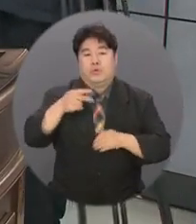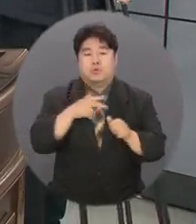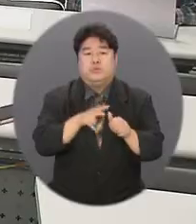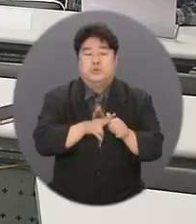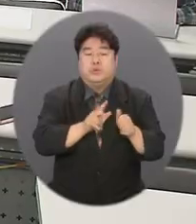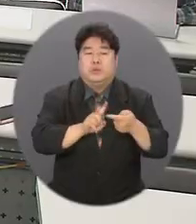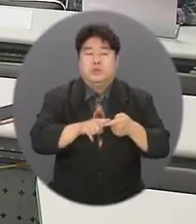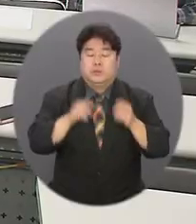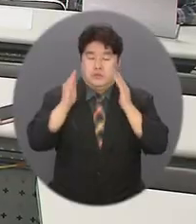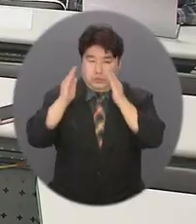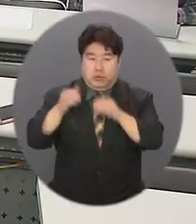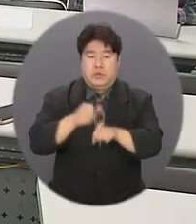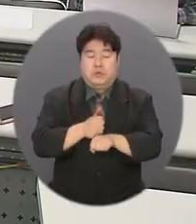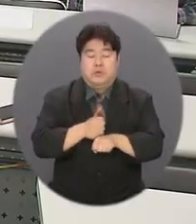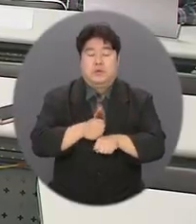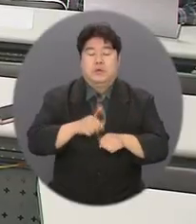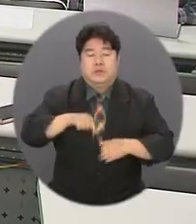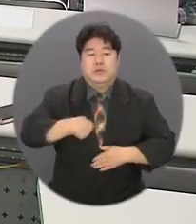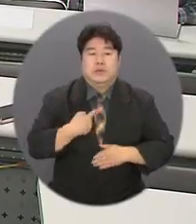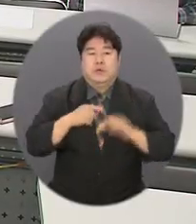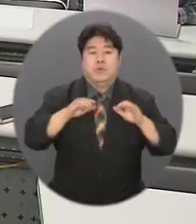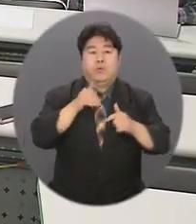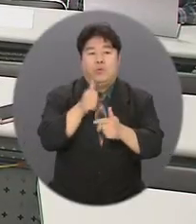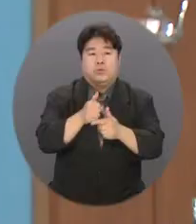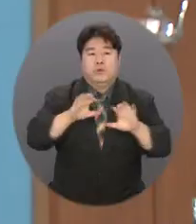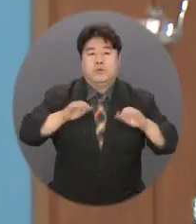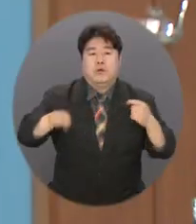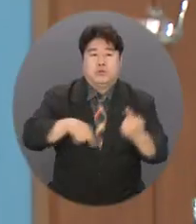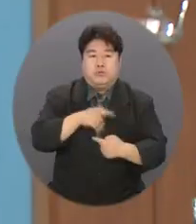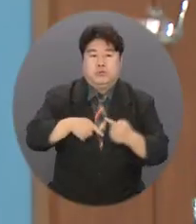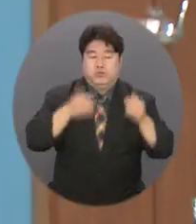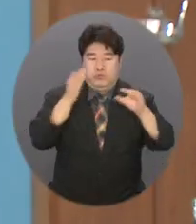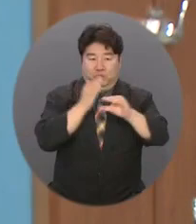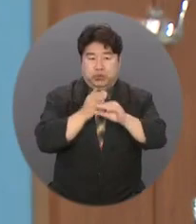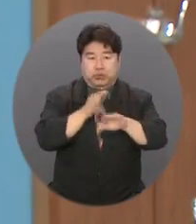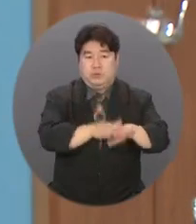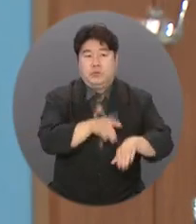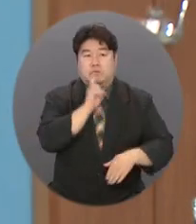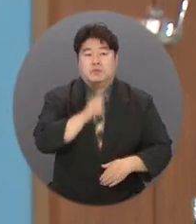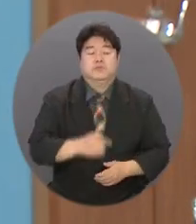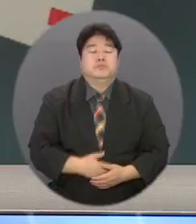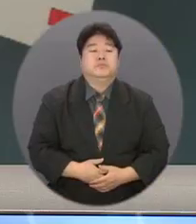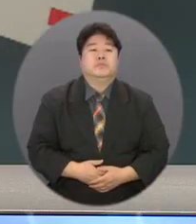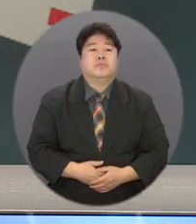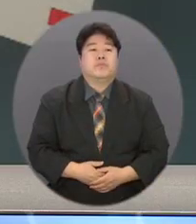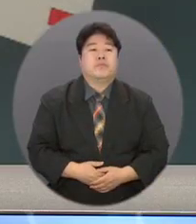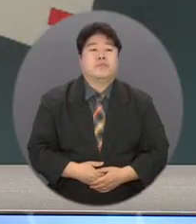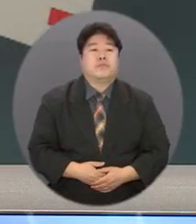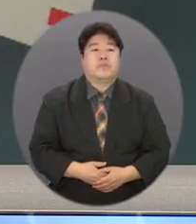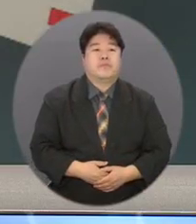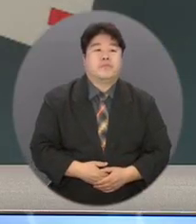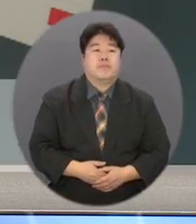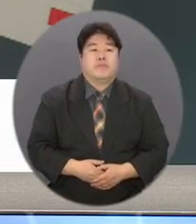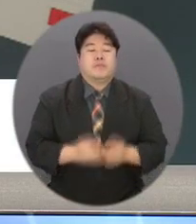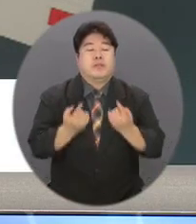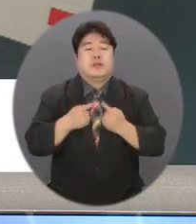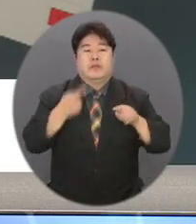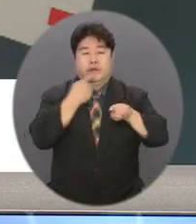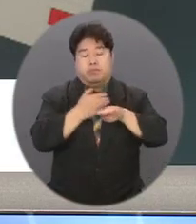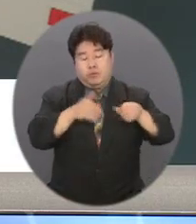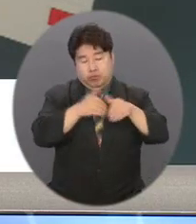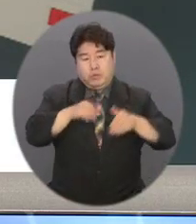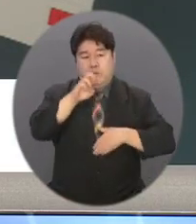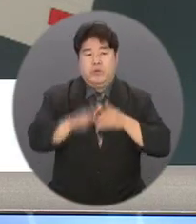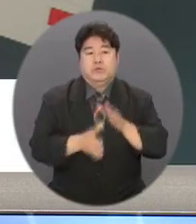자신은 호남을 국정운영의 중심에 두겠다 고 밝혔습니다 비르 더불어 민주당